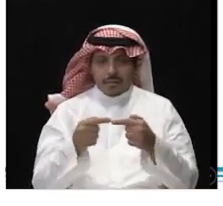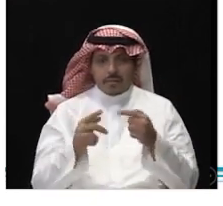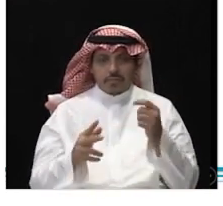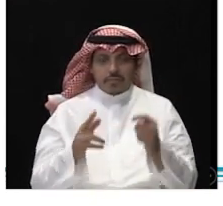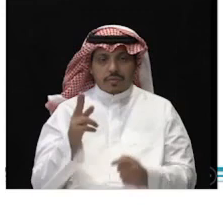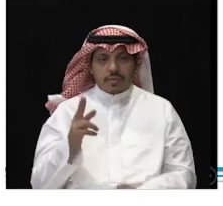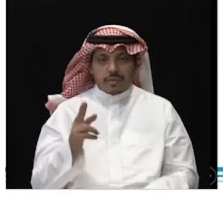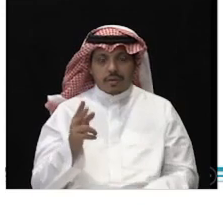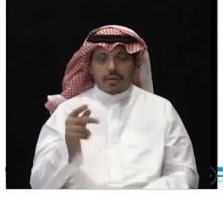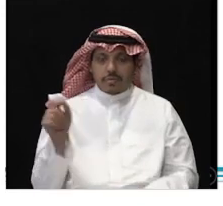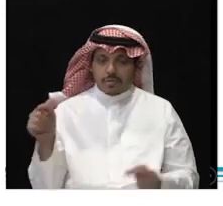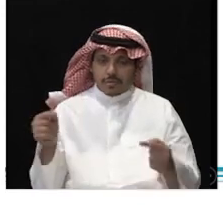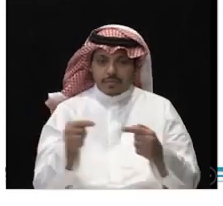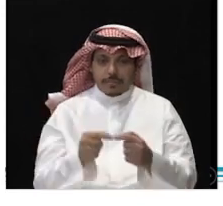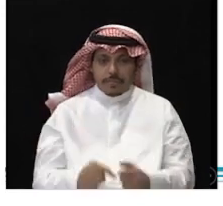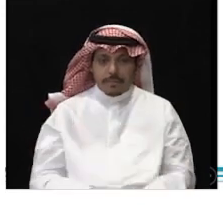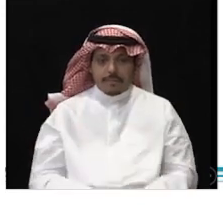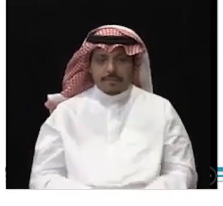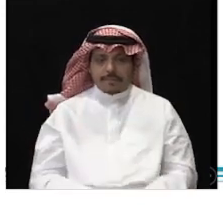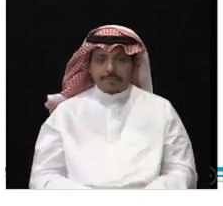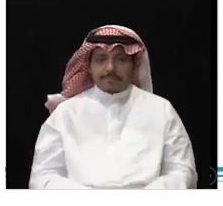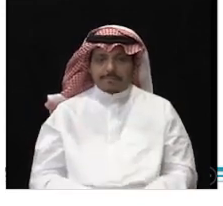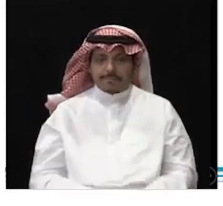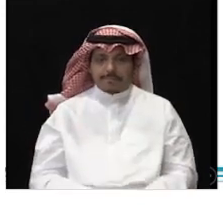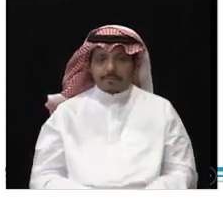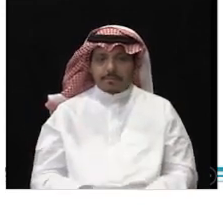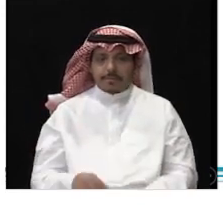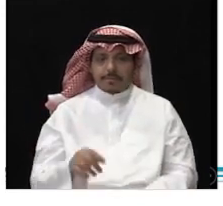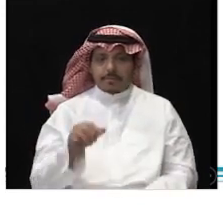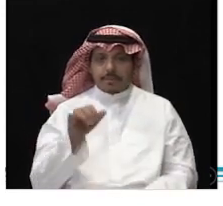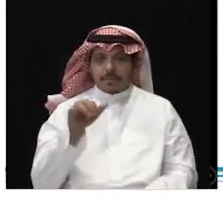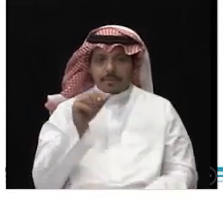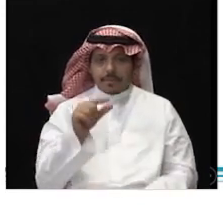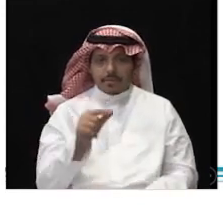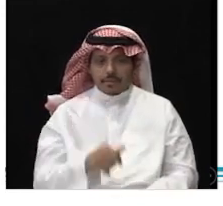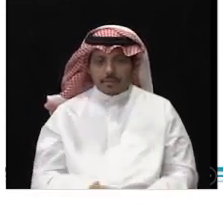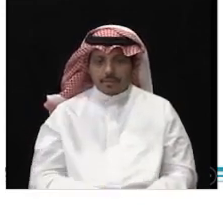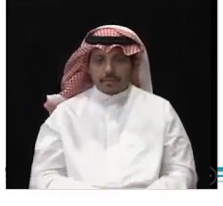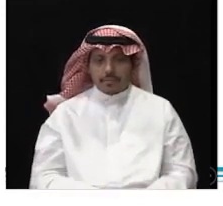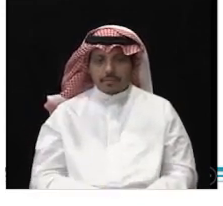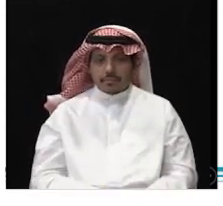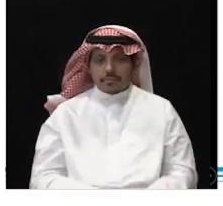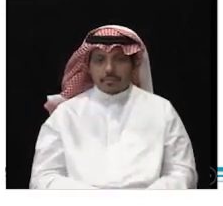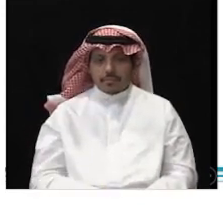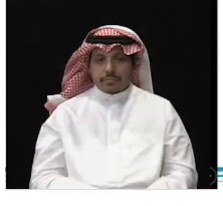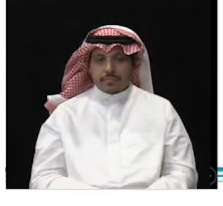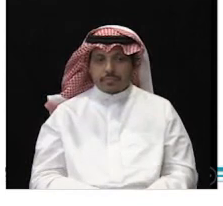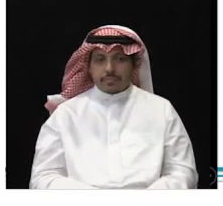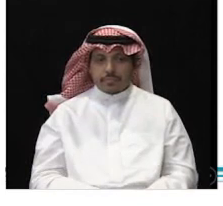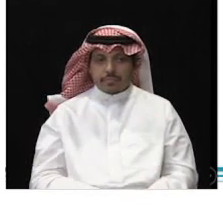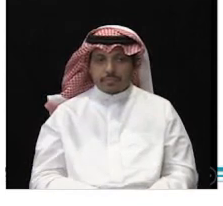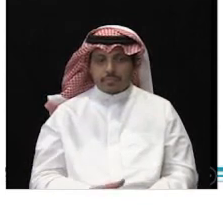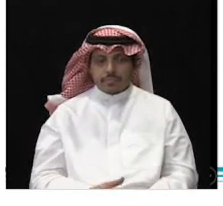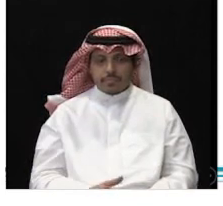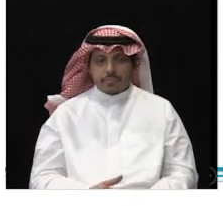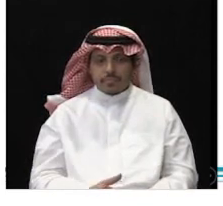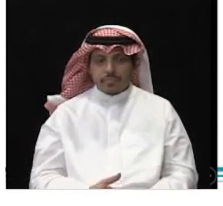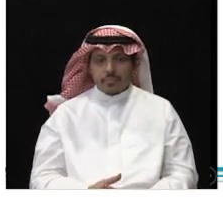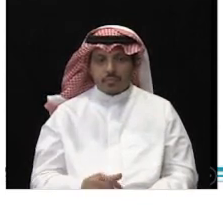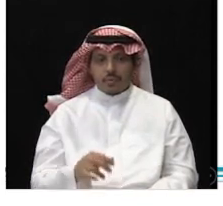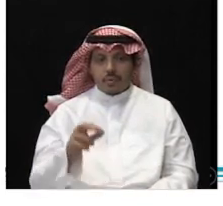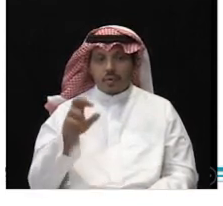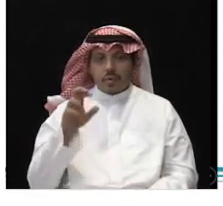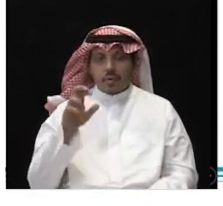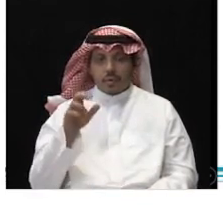أحسنتم، متصلة، لذلك نضع لها يد، نضع لها يد أو خط صغير قبلها